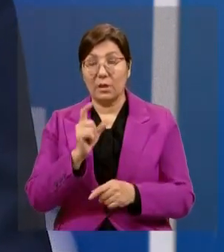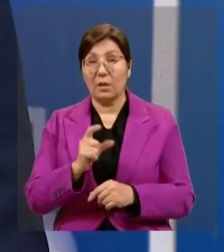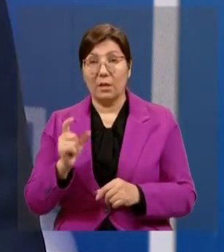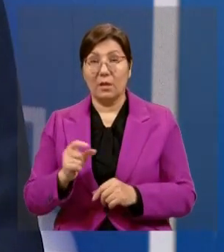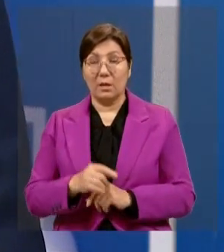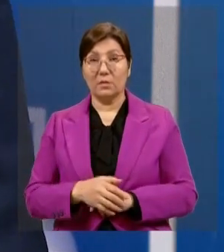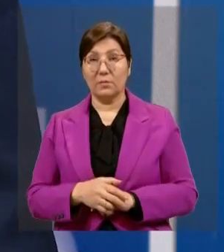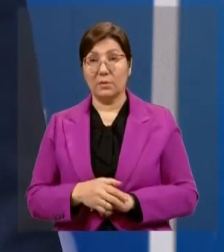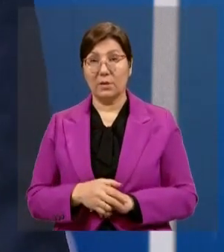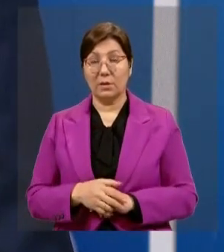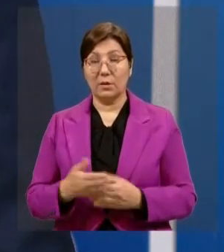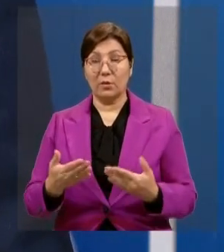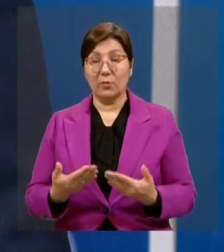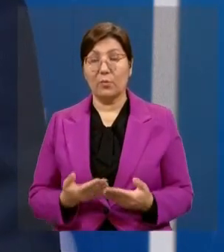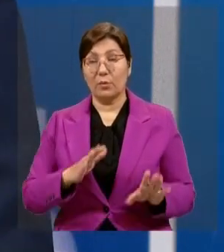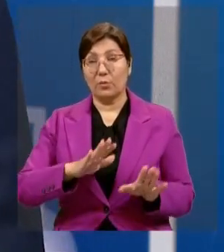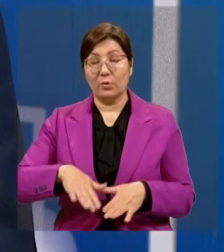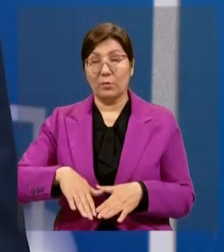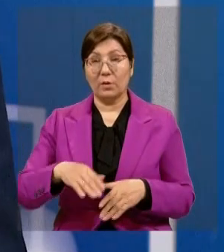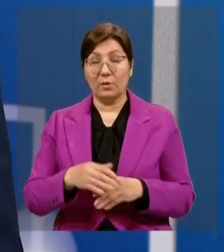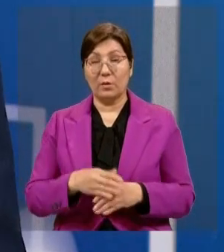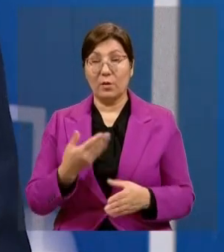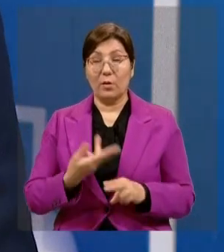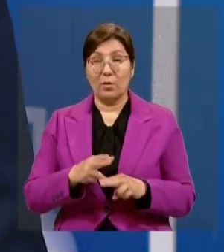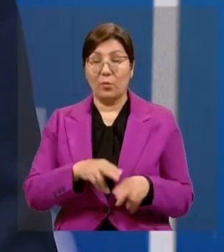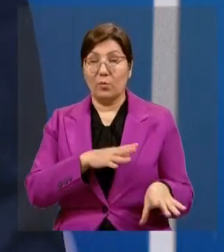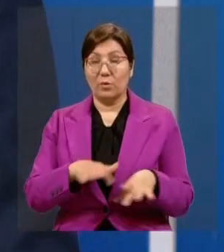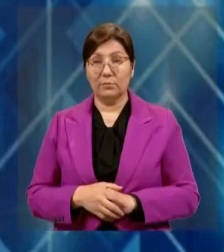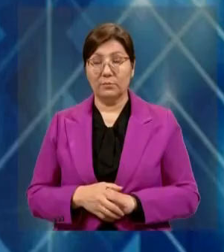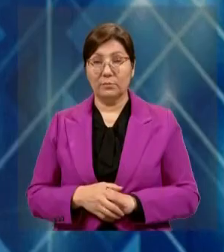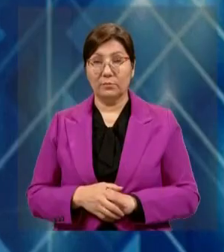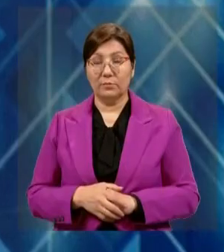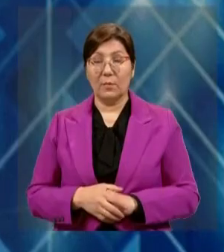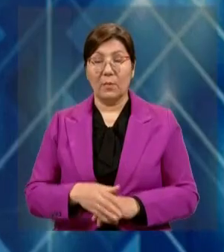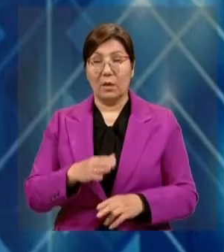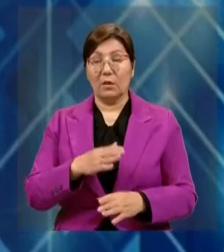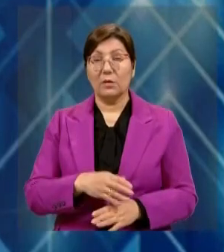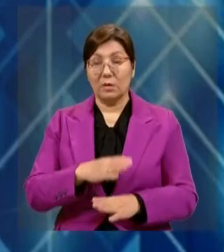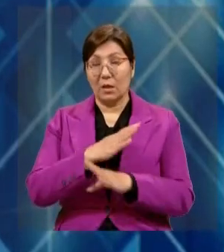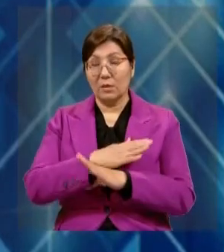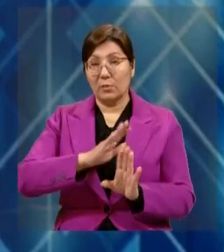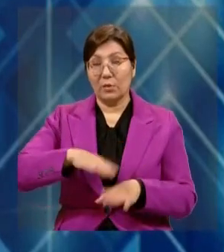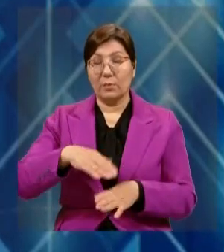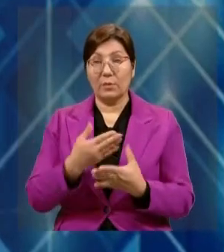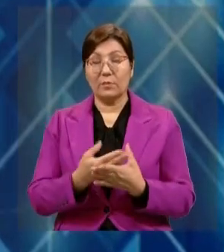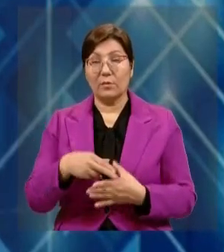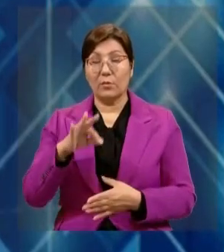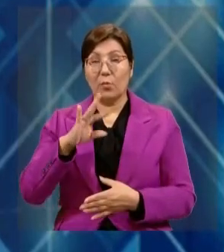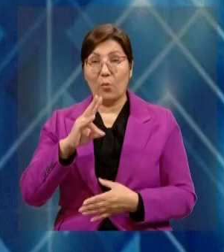азаматтарға өмірден өтіп кеткеннен кейін де осы процесті қолдануға бола ма? Қайтыс болғаннан кейінгі ағза